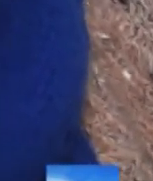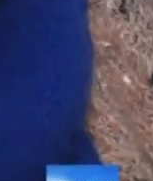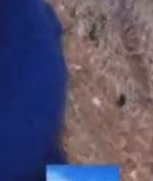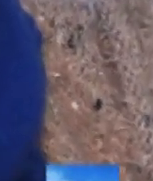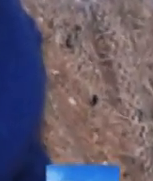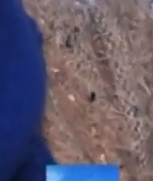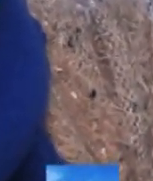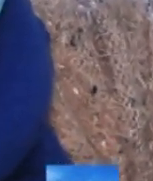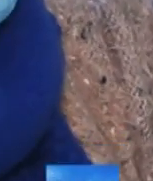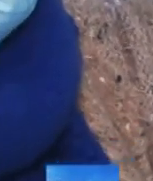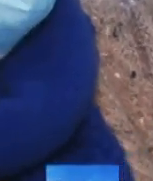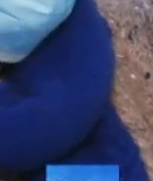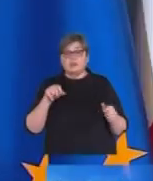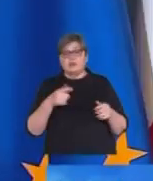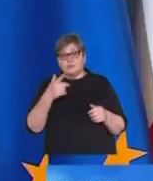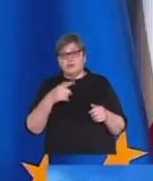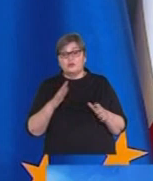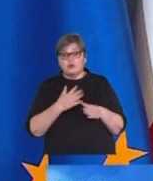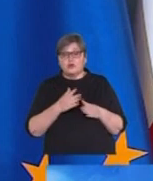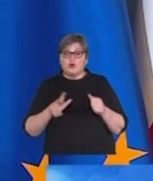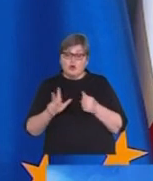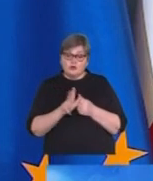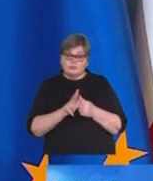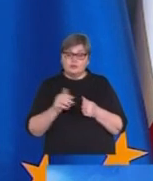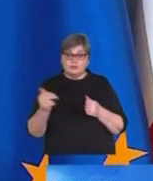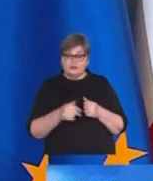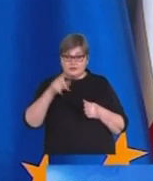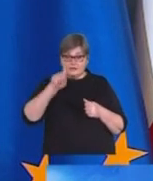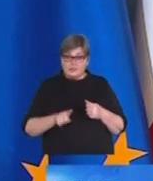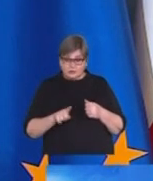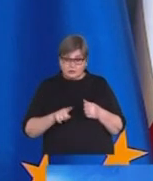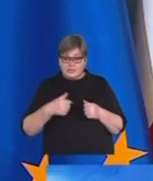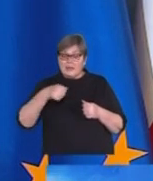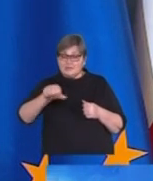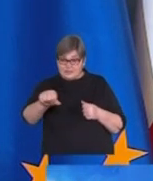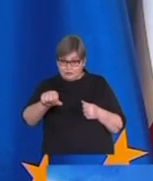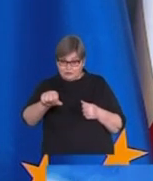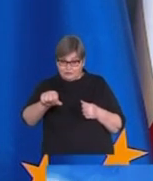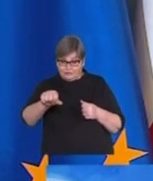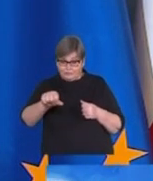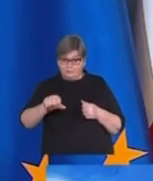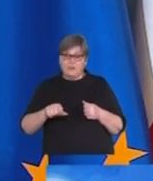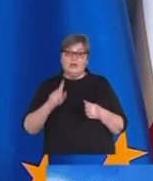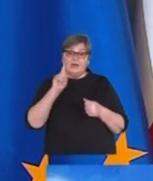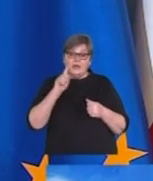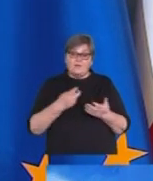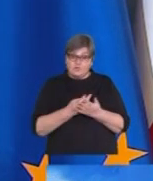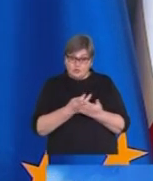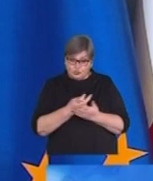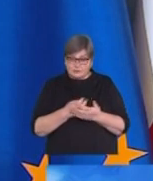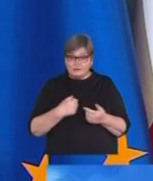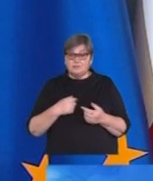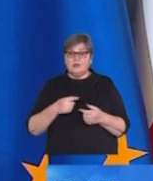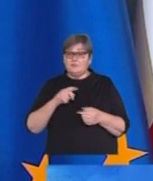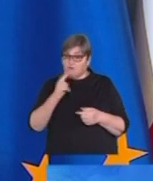do zwiększenia mocy produkcyjnych. Od połowy lutego spodziewamy się wzrostu tych dostaw i być może